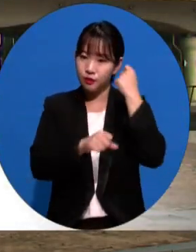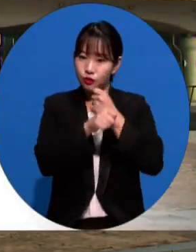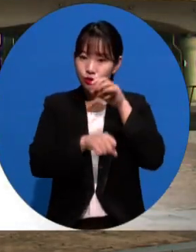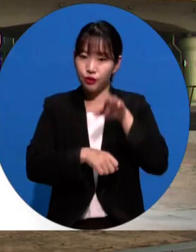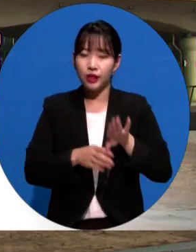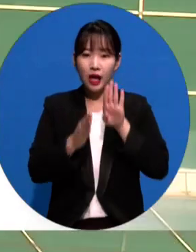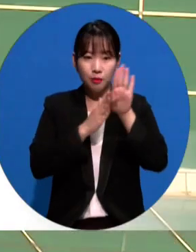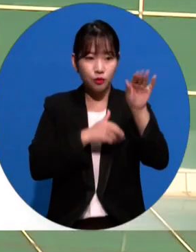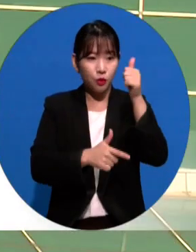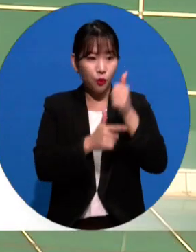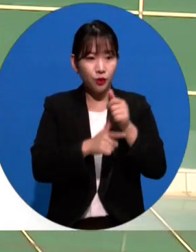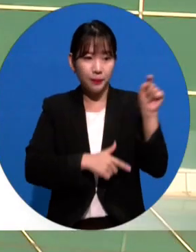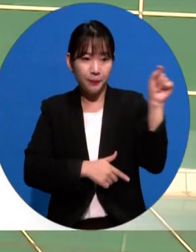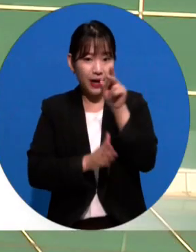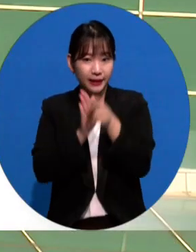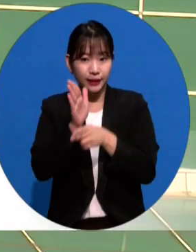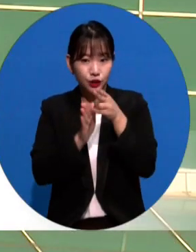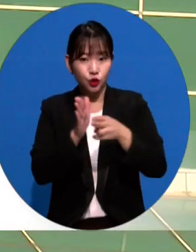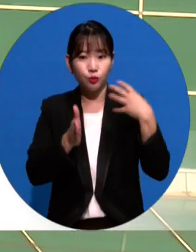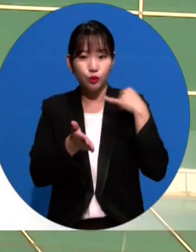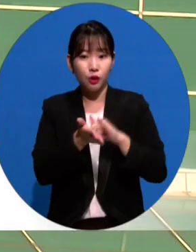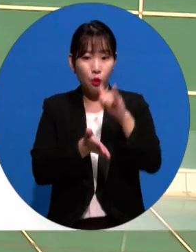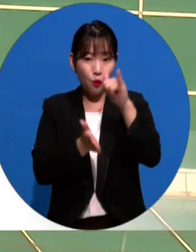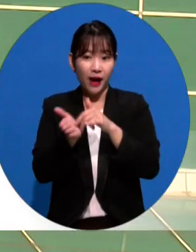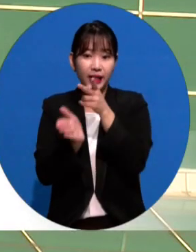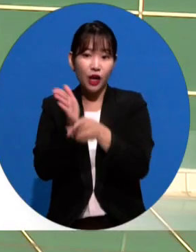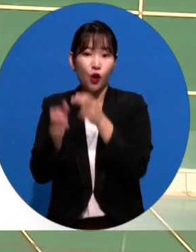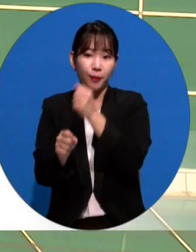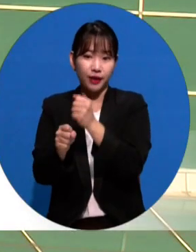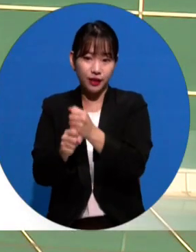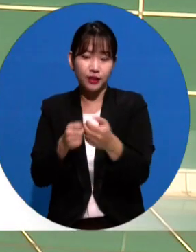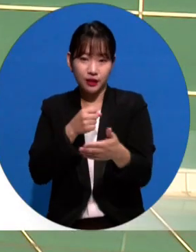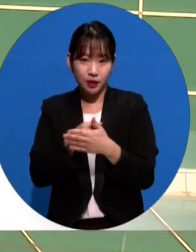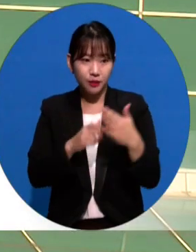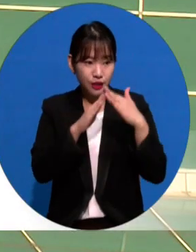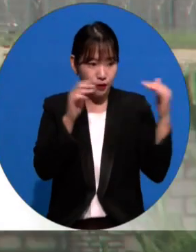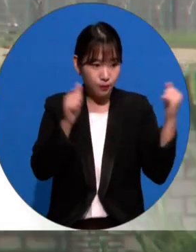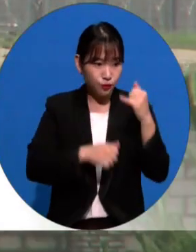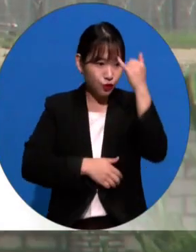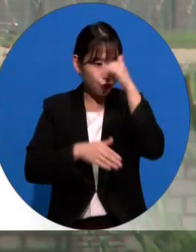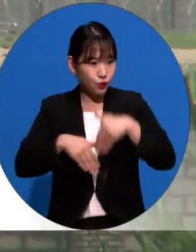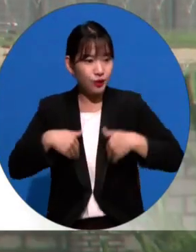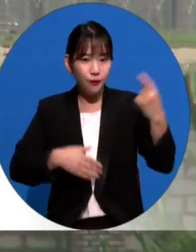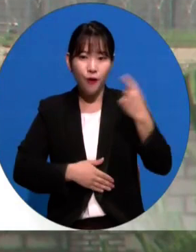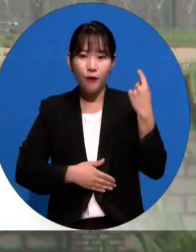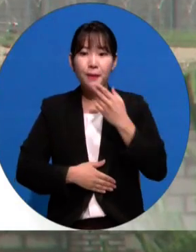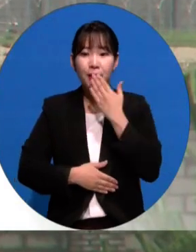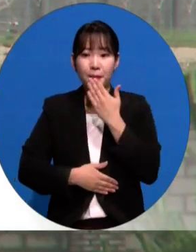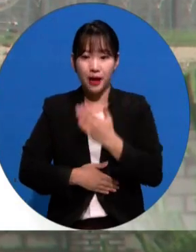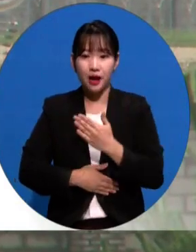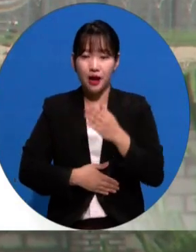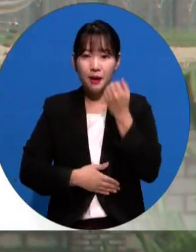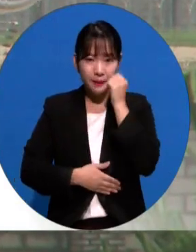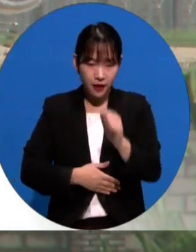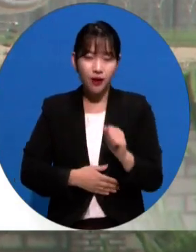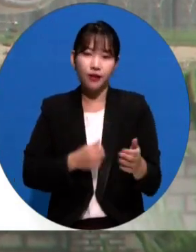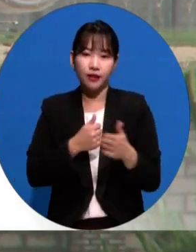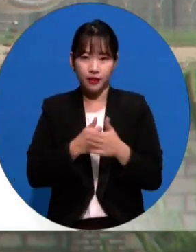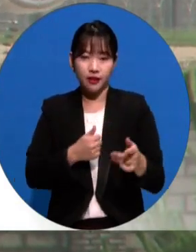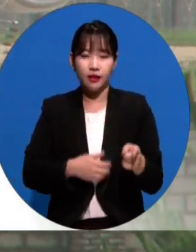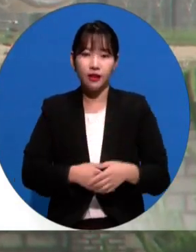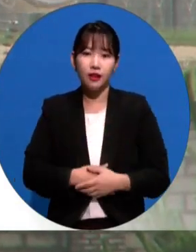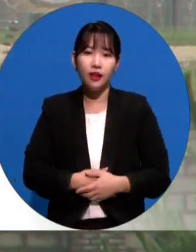광주전남연구원은 앞으로 호남고속철도 무안공항 경유에 따라 전북과 충남 지역까지 이용 권역이 확대될 것이